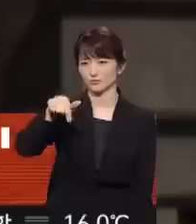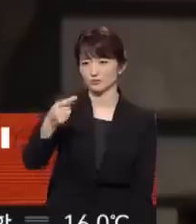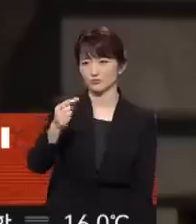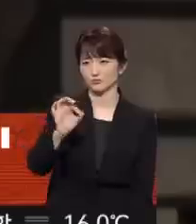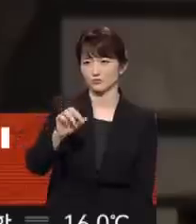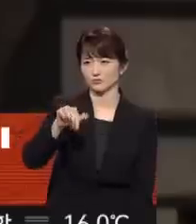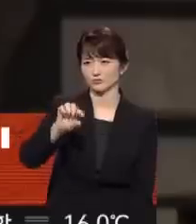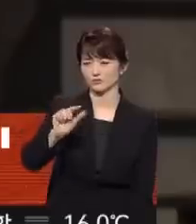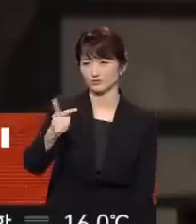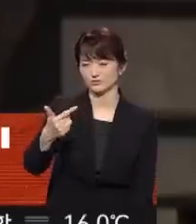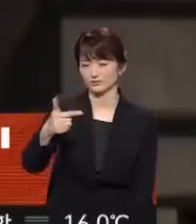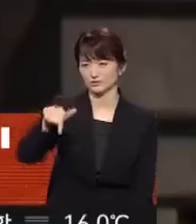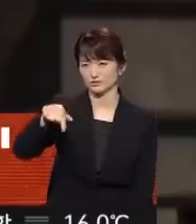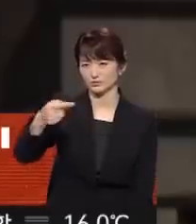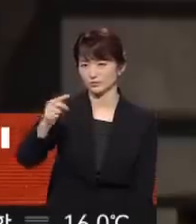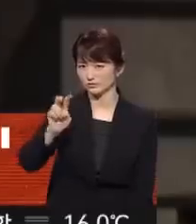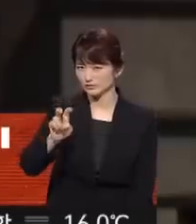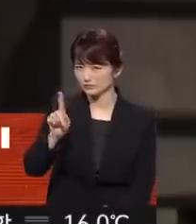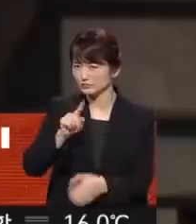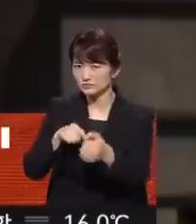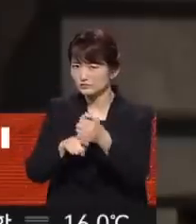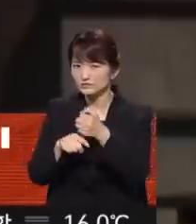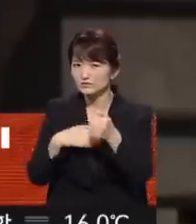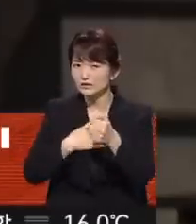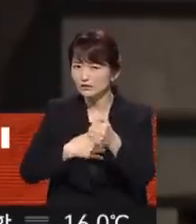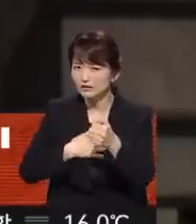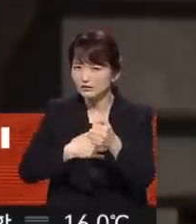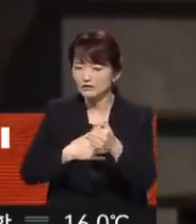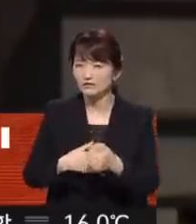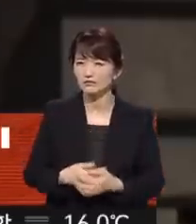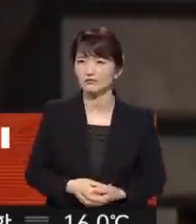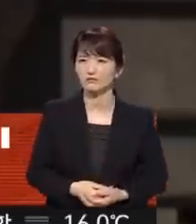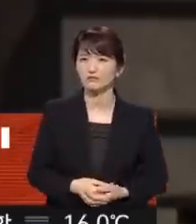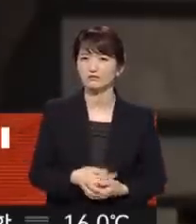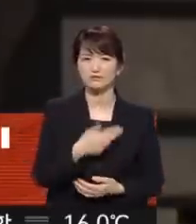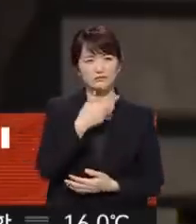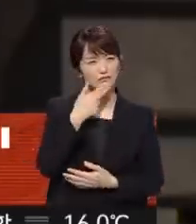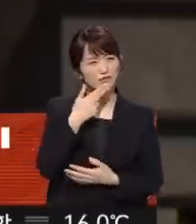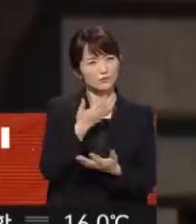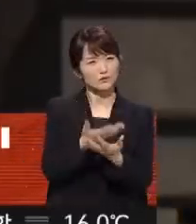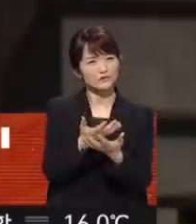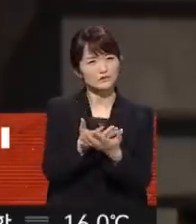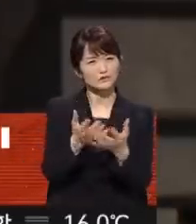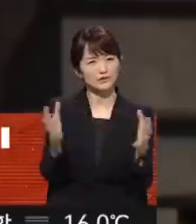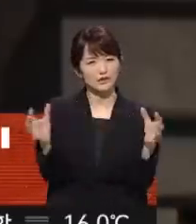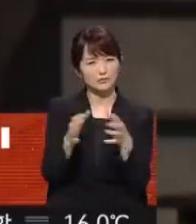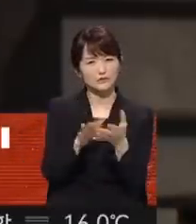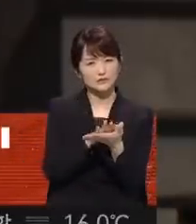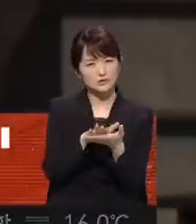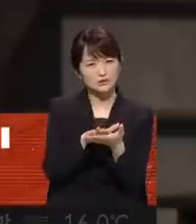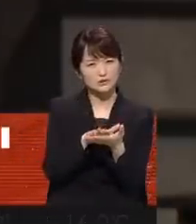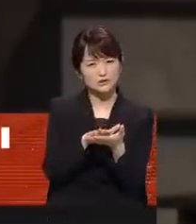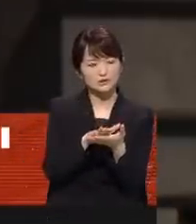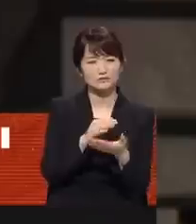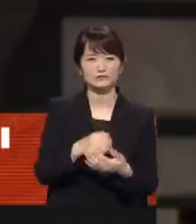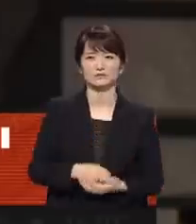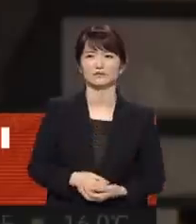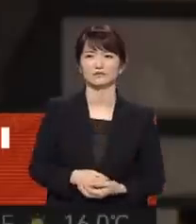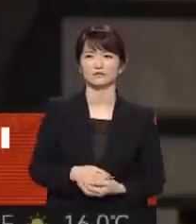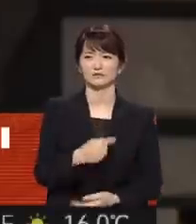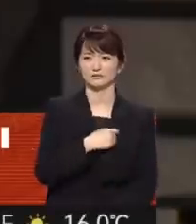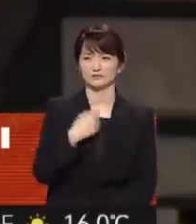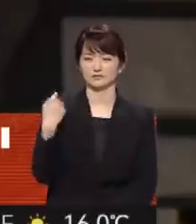고민을 해봤습니다. 마마 이른 중천공. 그래서 이 영어와 한글과 한자가 이렇게 같이 결합이 된 것이 아닌가. 그래서